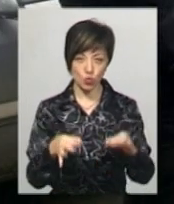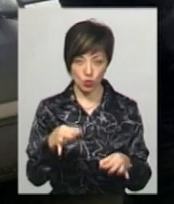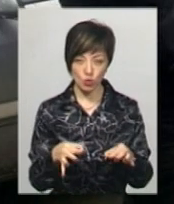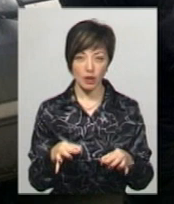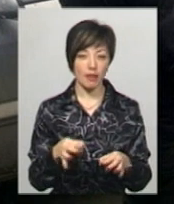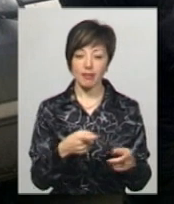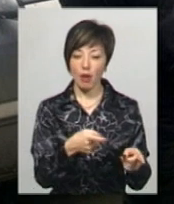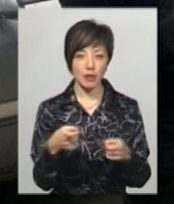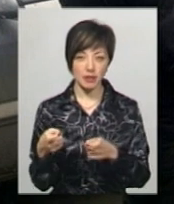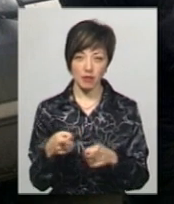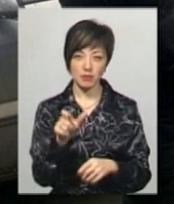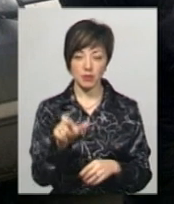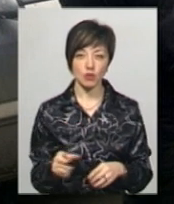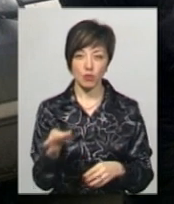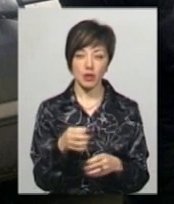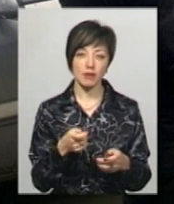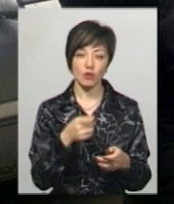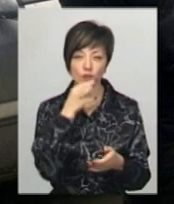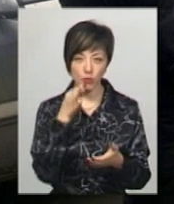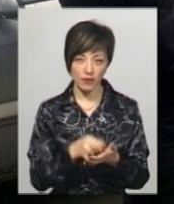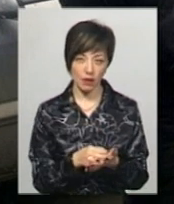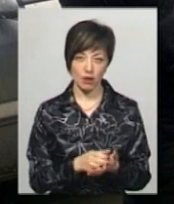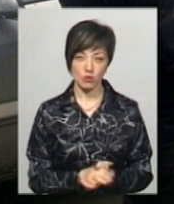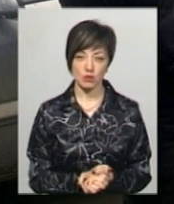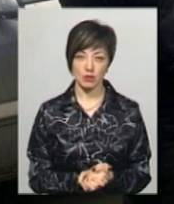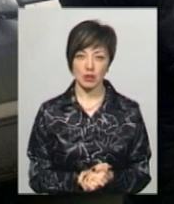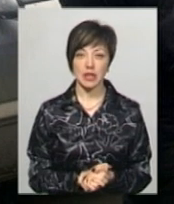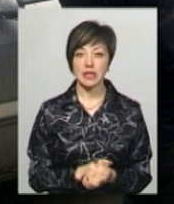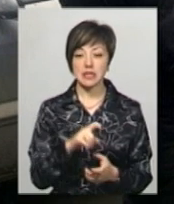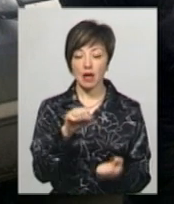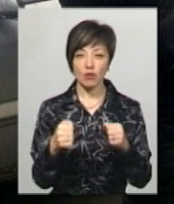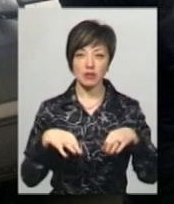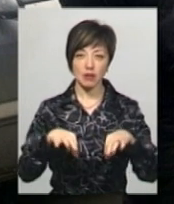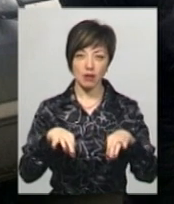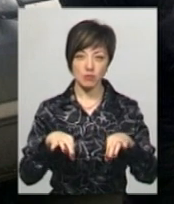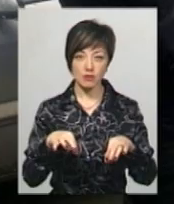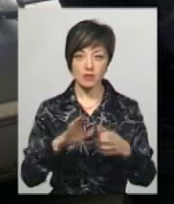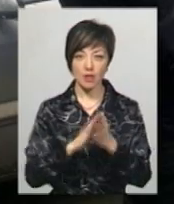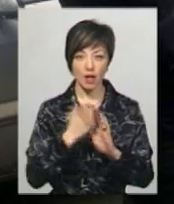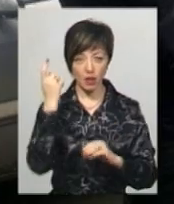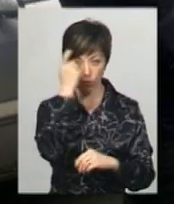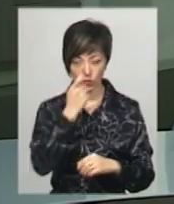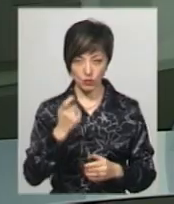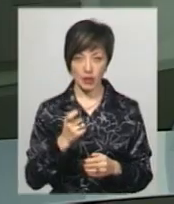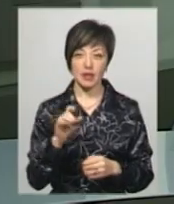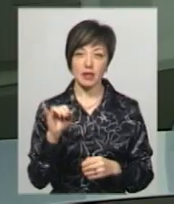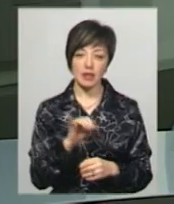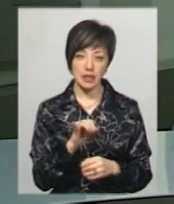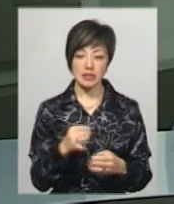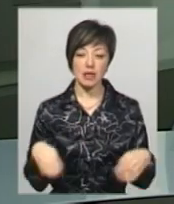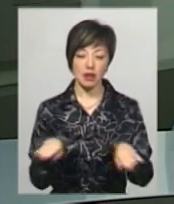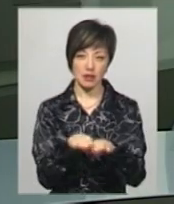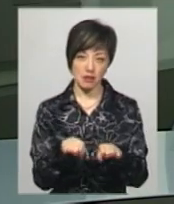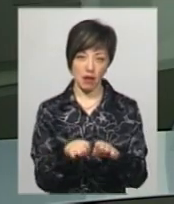щодо непритягнення мешканця області до адміністративної відповідальності за керування транспортним засобом в стані алкогольного сп'яніння та